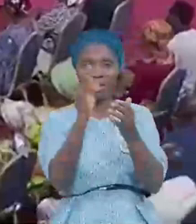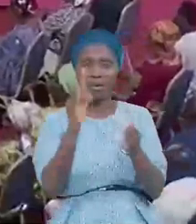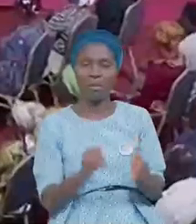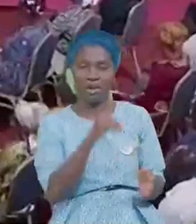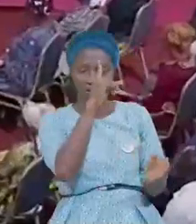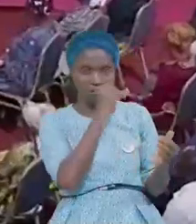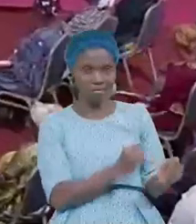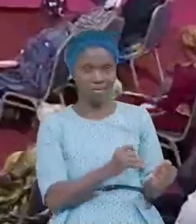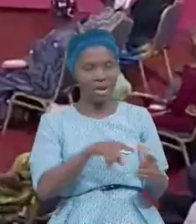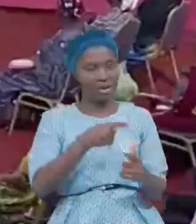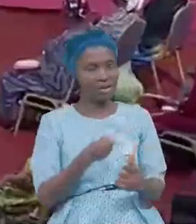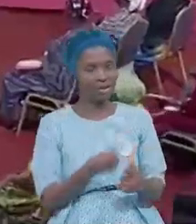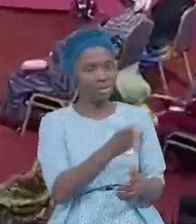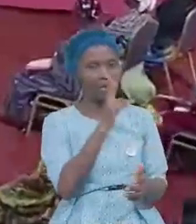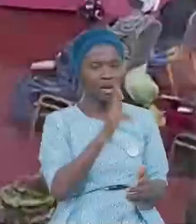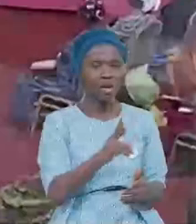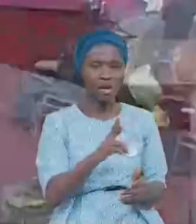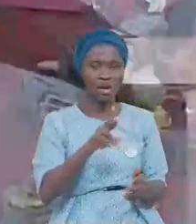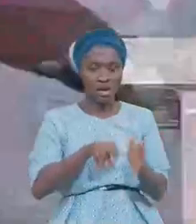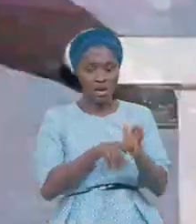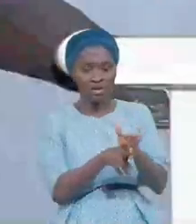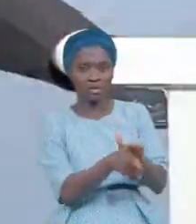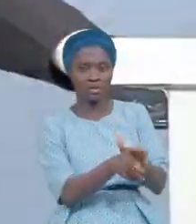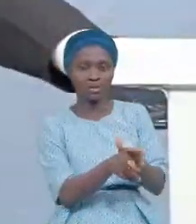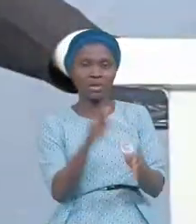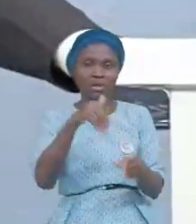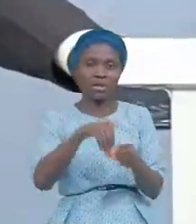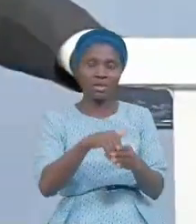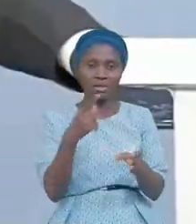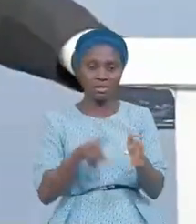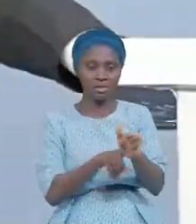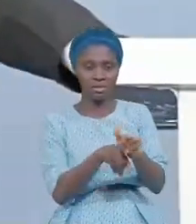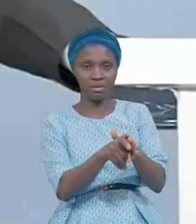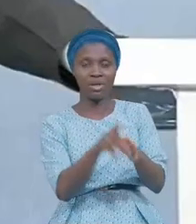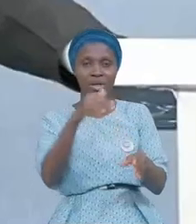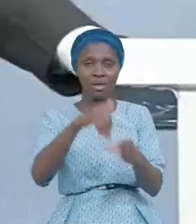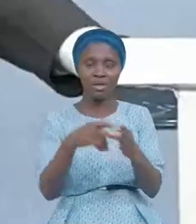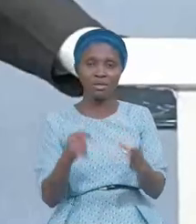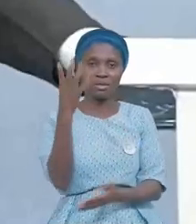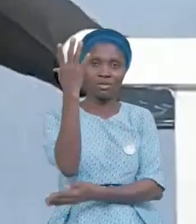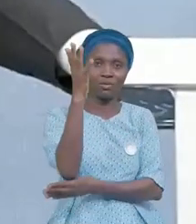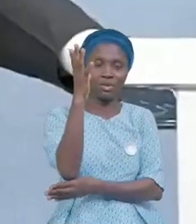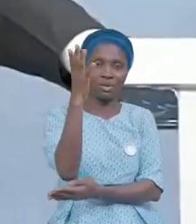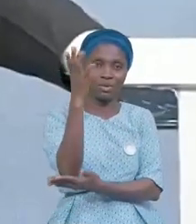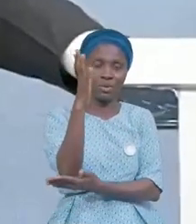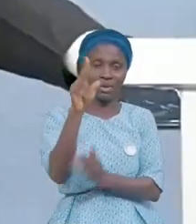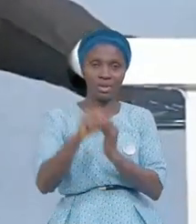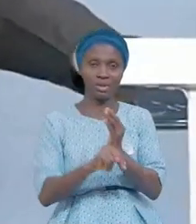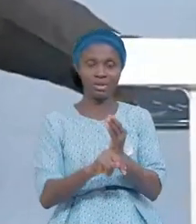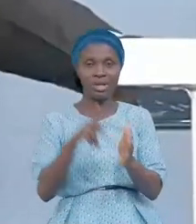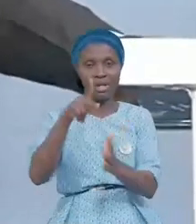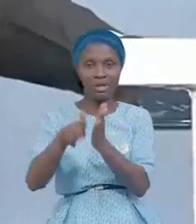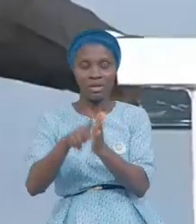Alors, il y avait des serpents dans le désert, tuant des gens, détruisant des gens.